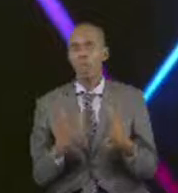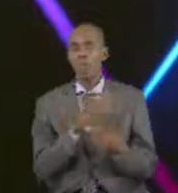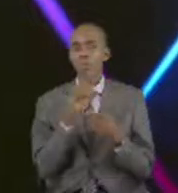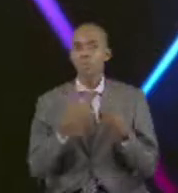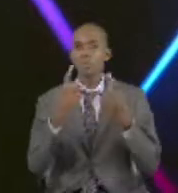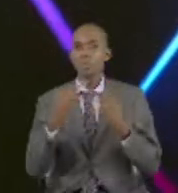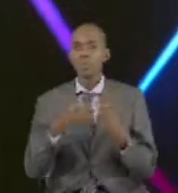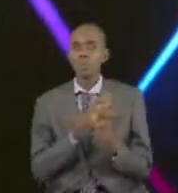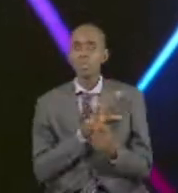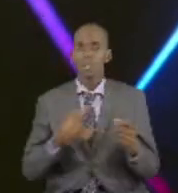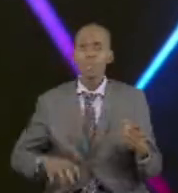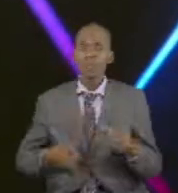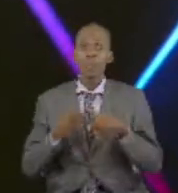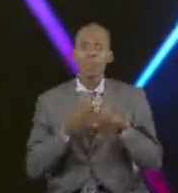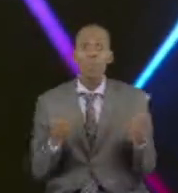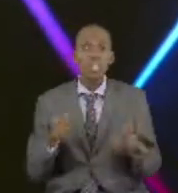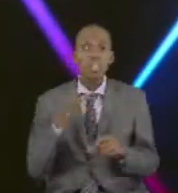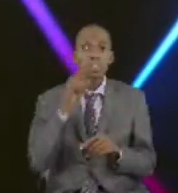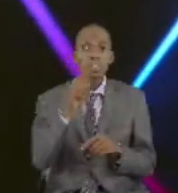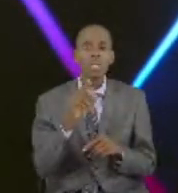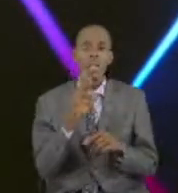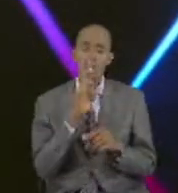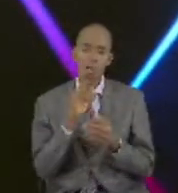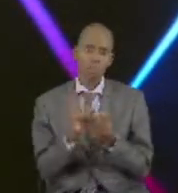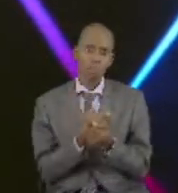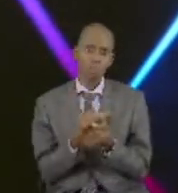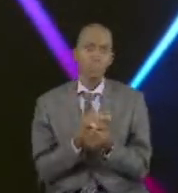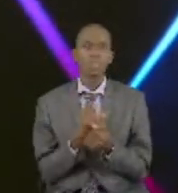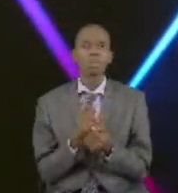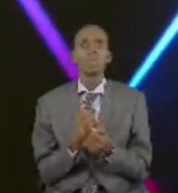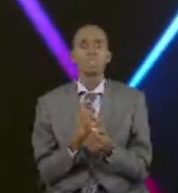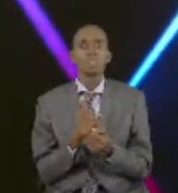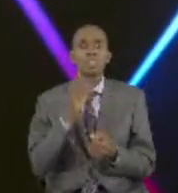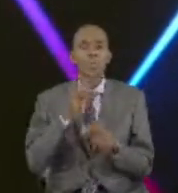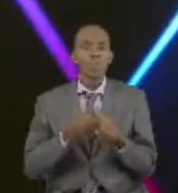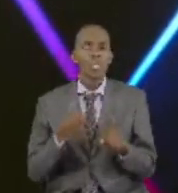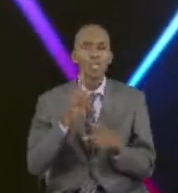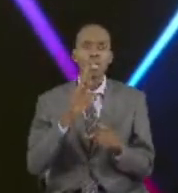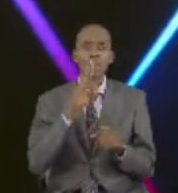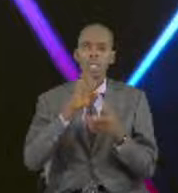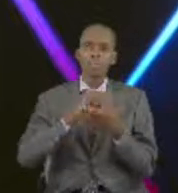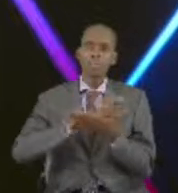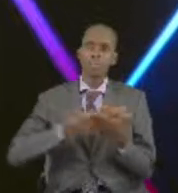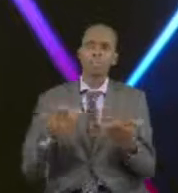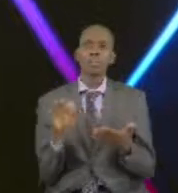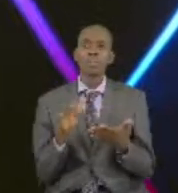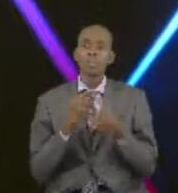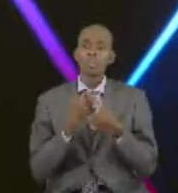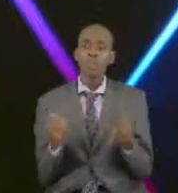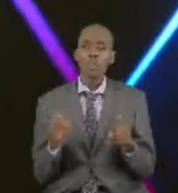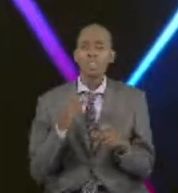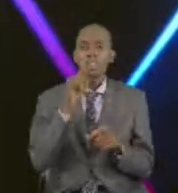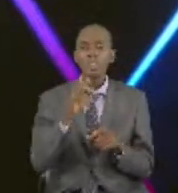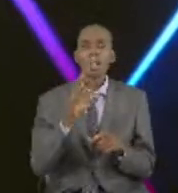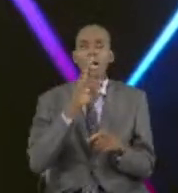changement se produit lorsque vous venez à Christ. Mais vous avez été lavé. Mais vous avez été sanctifié. Mais